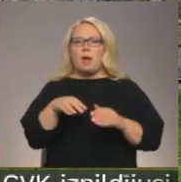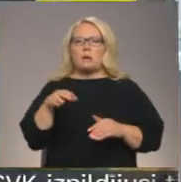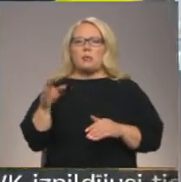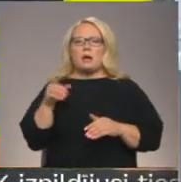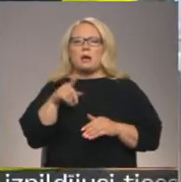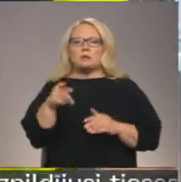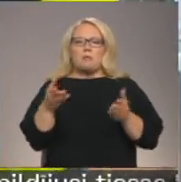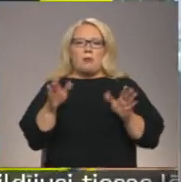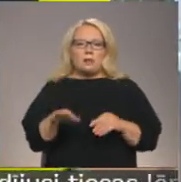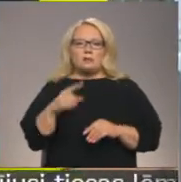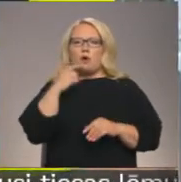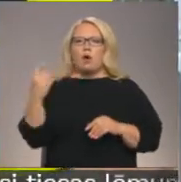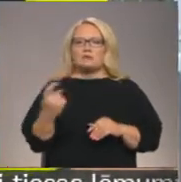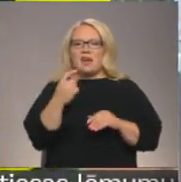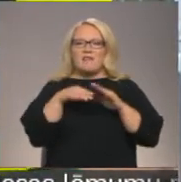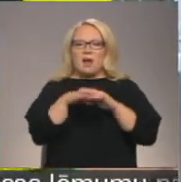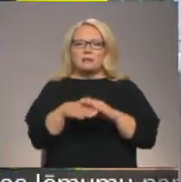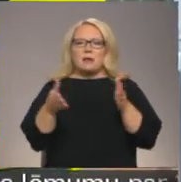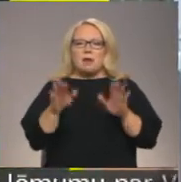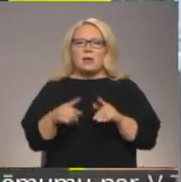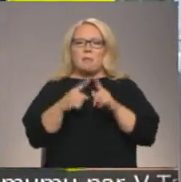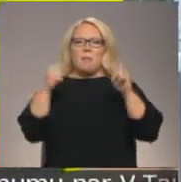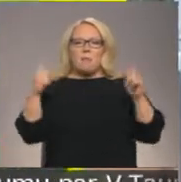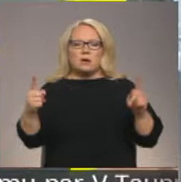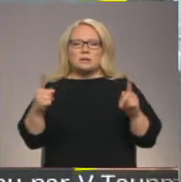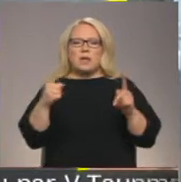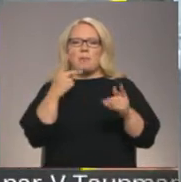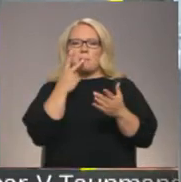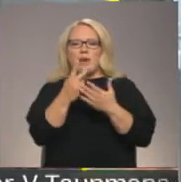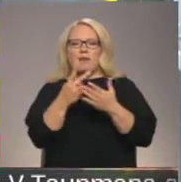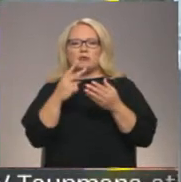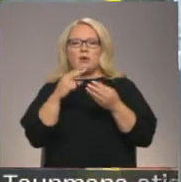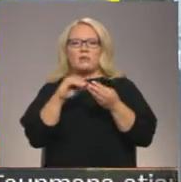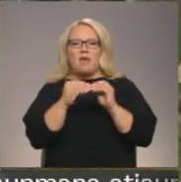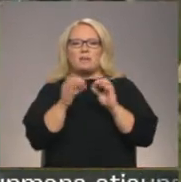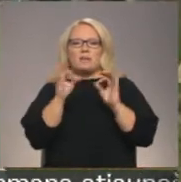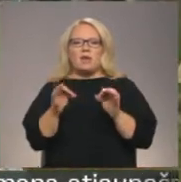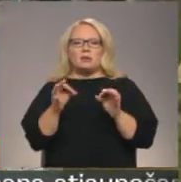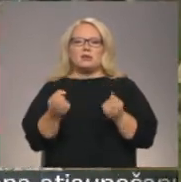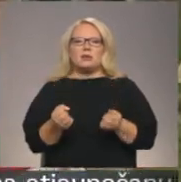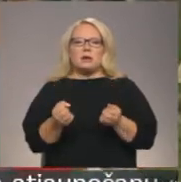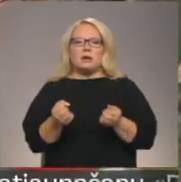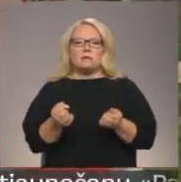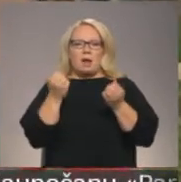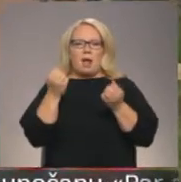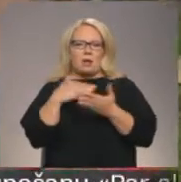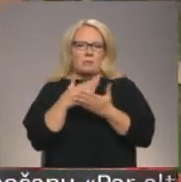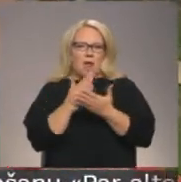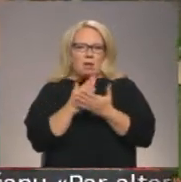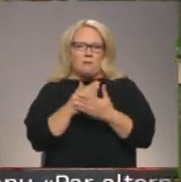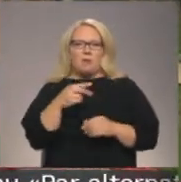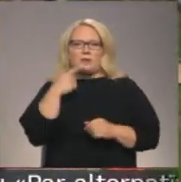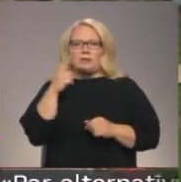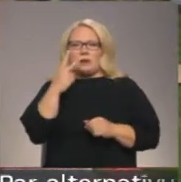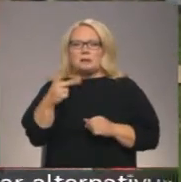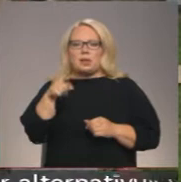palicis. Konservācija notiek pa posmiem, lielāku vērību pievēršot kritiskākajām mūra daļām. Šajās drupās var ļoti daudz redzēt, ka ir